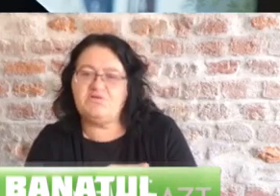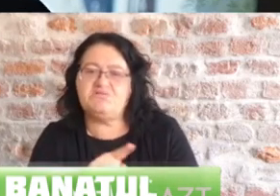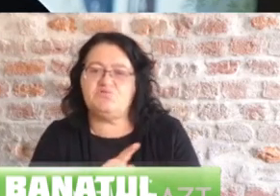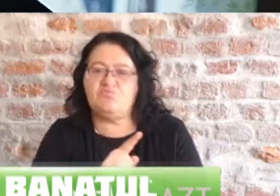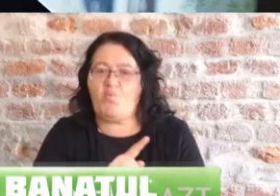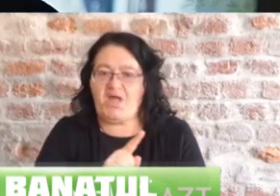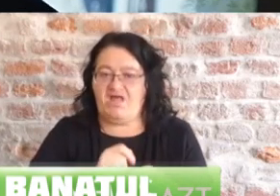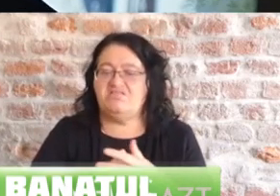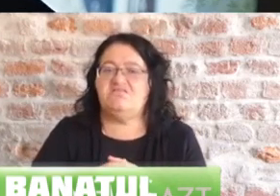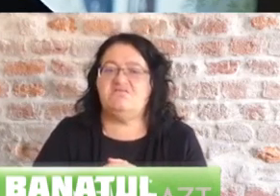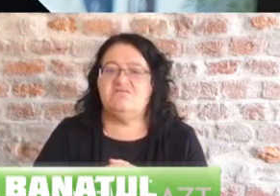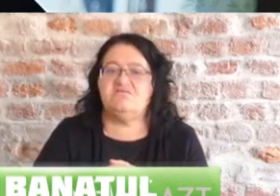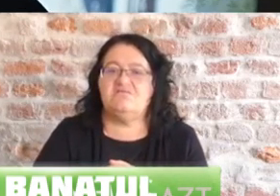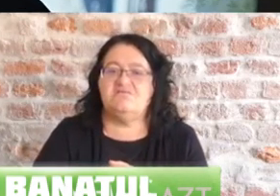moment